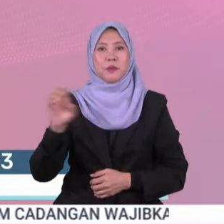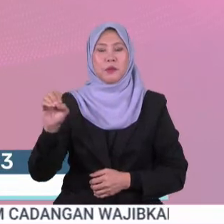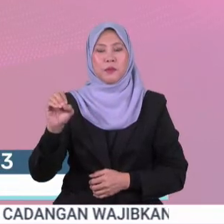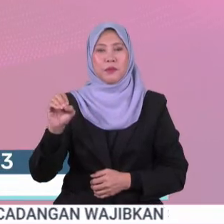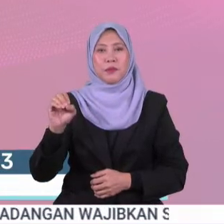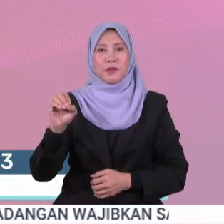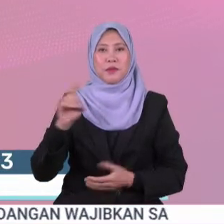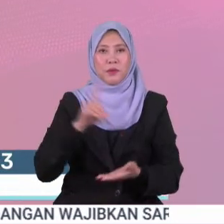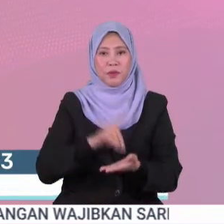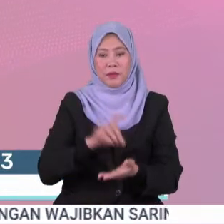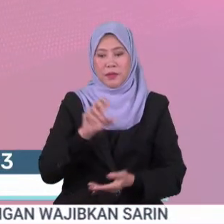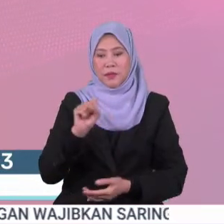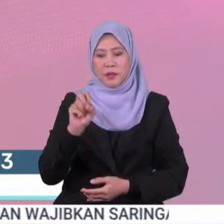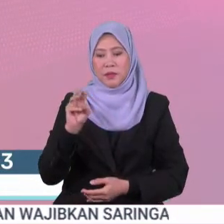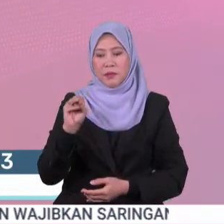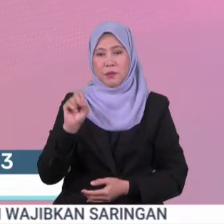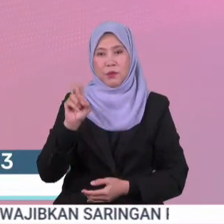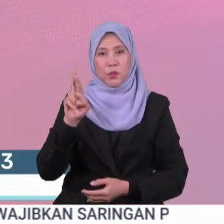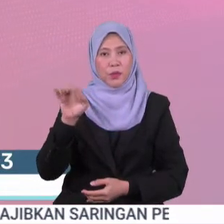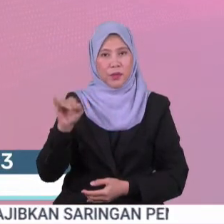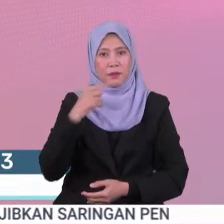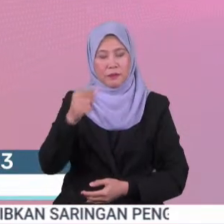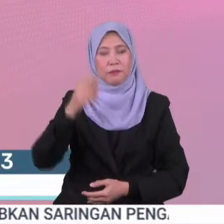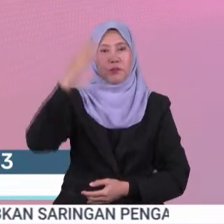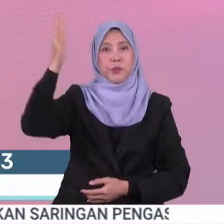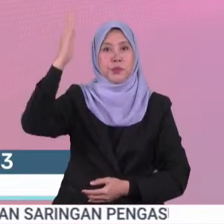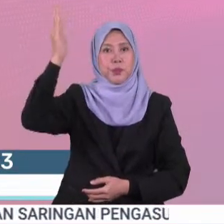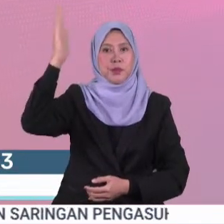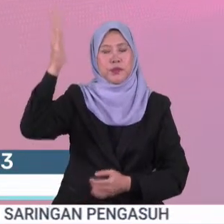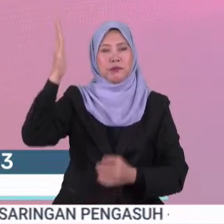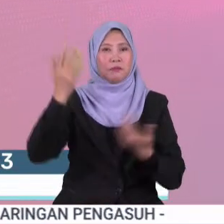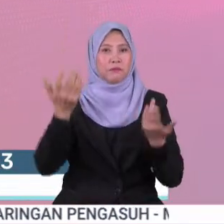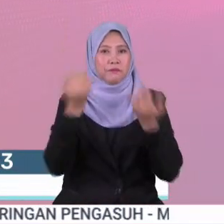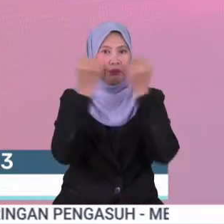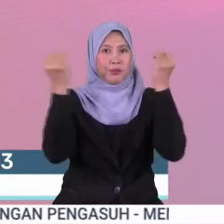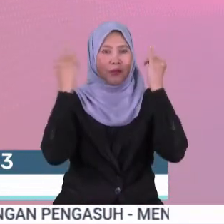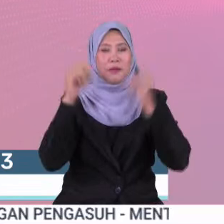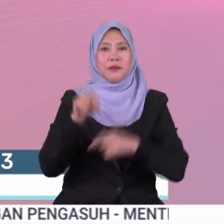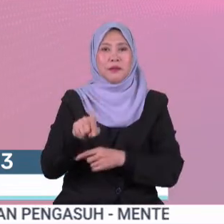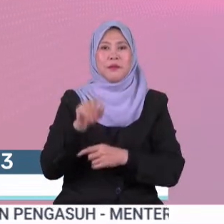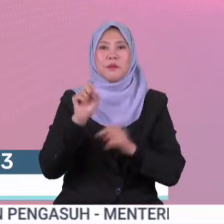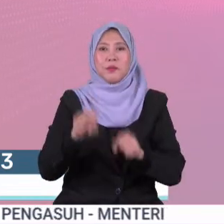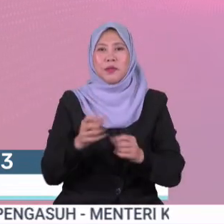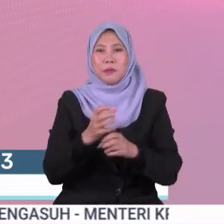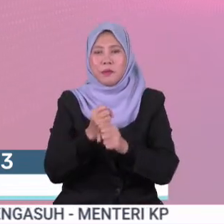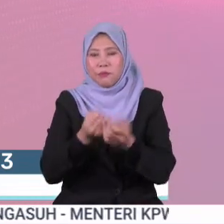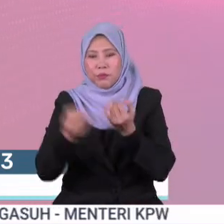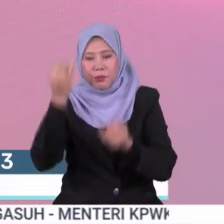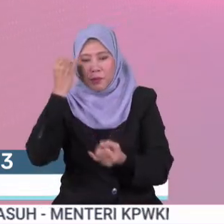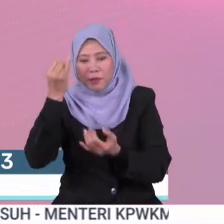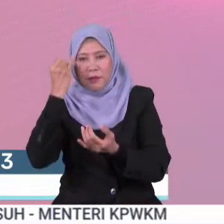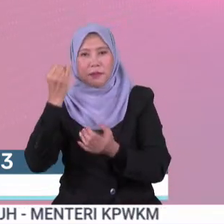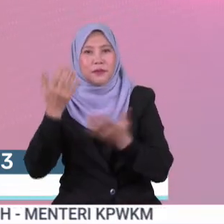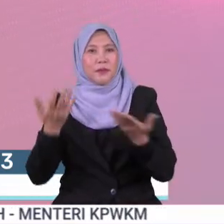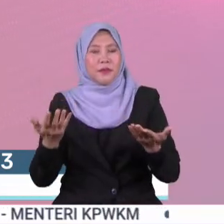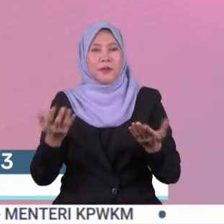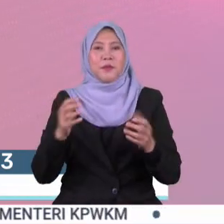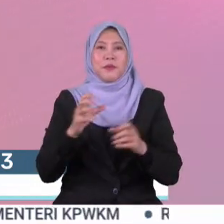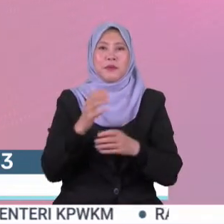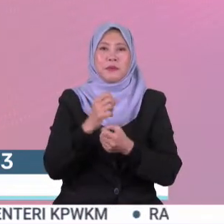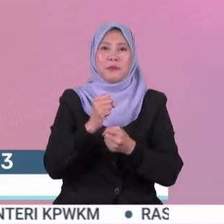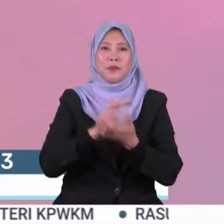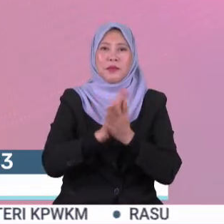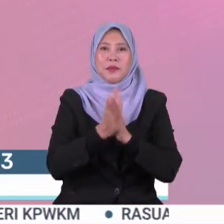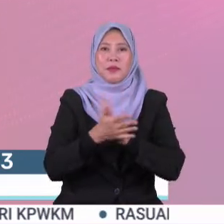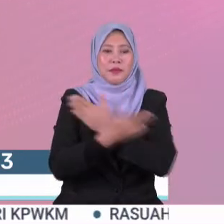Dr. Samsuri Abdullah berkata, konvensyen itu dijadikan medan perbincangan selain mendapatkan input dalam realisasikan hasrat negara sebagai sebuah